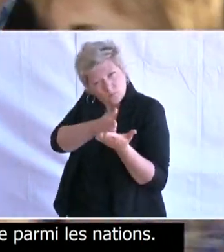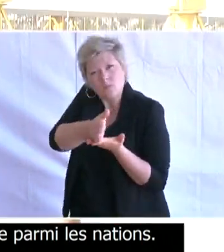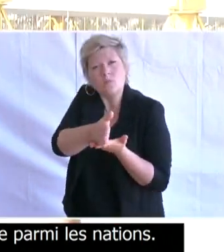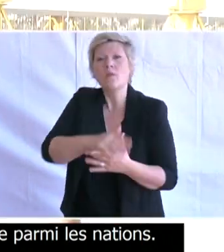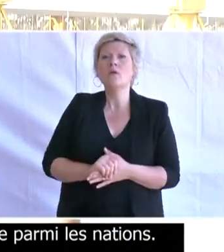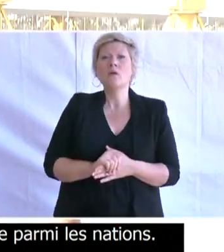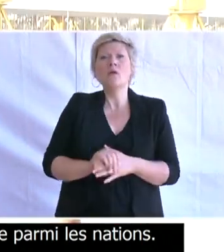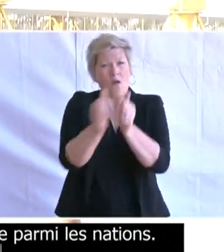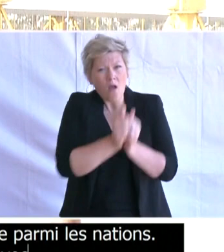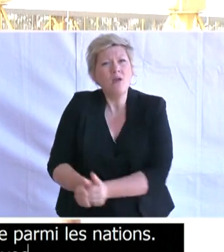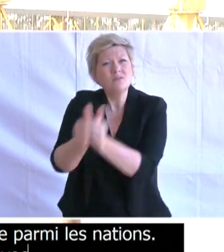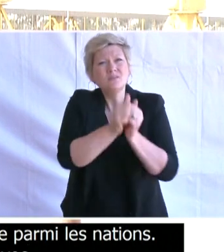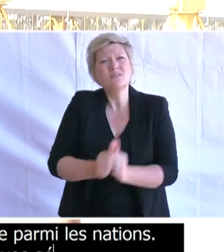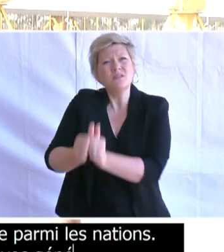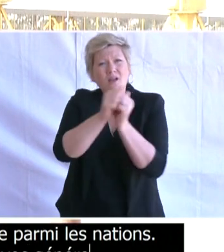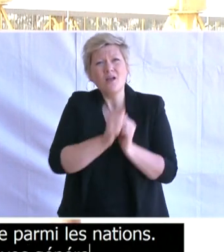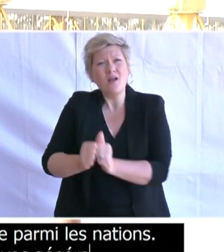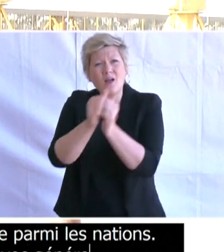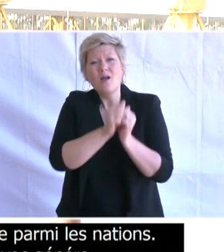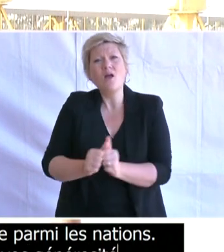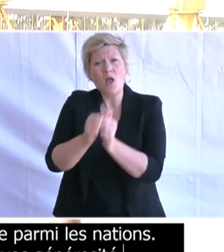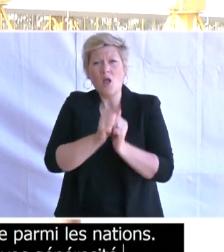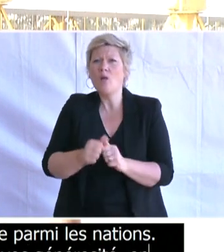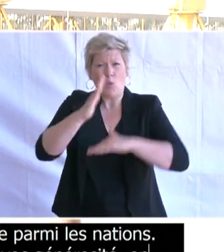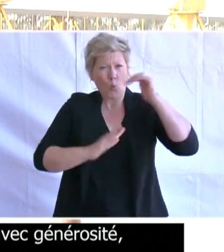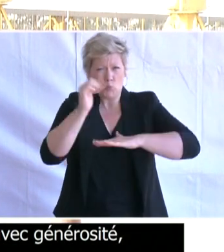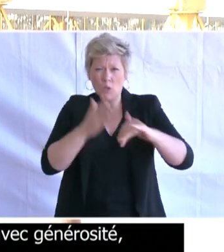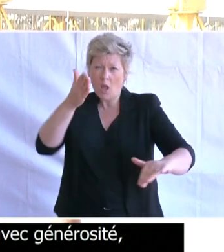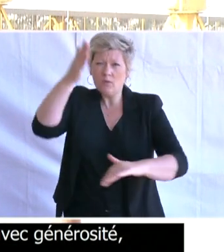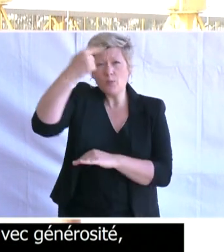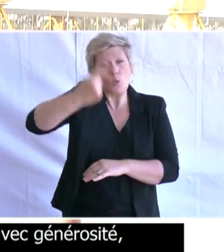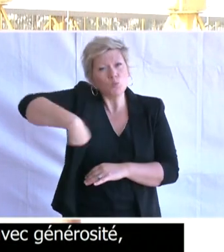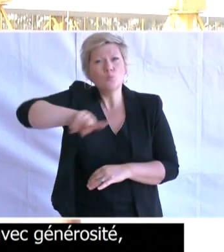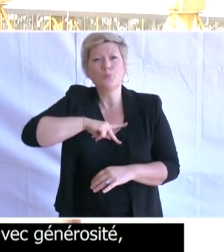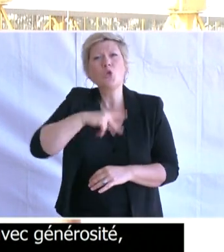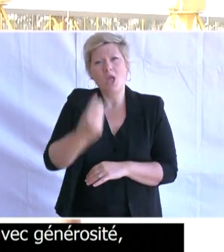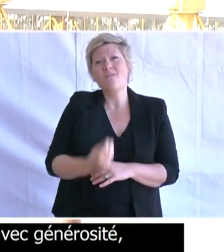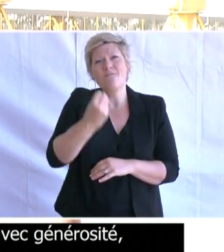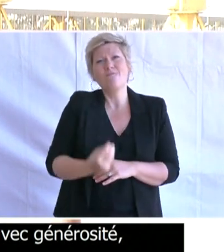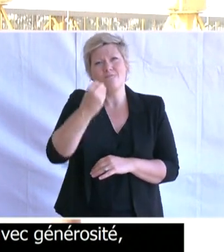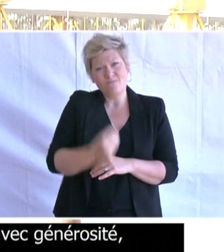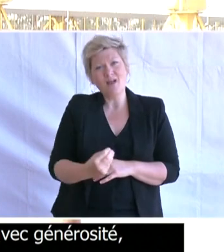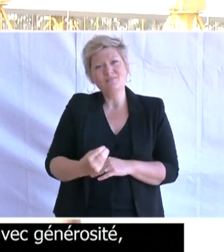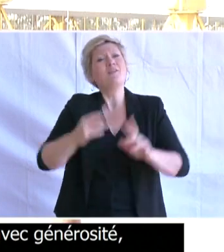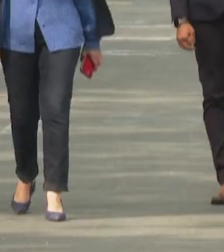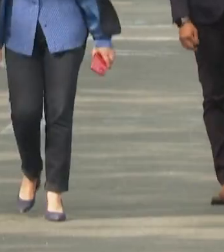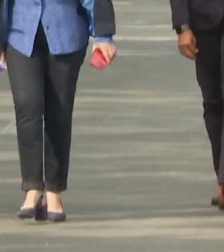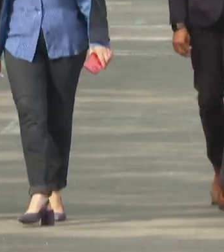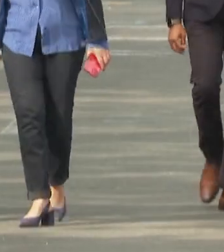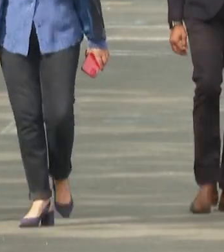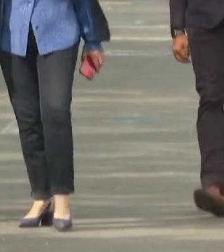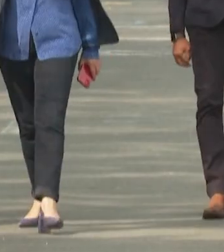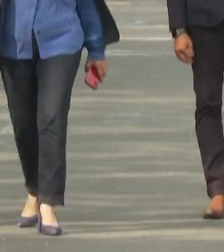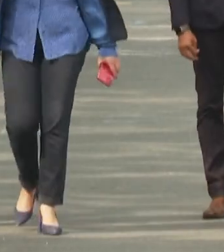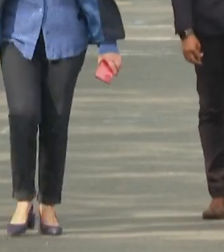nostri figli hanno volto della tv ed un affondo hidalgo